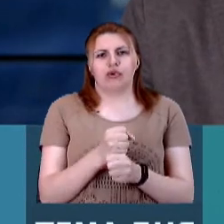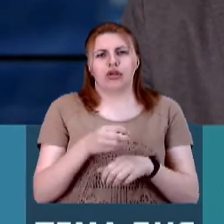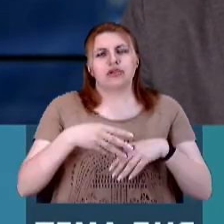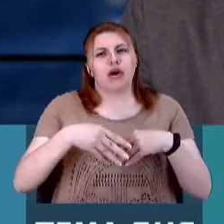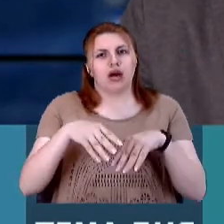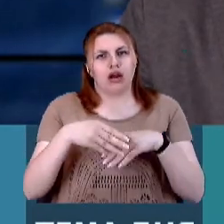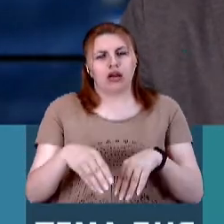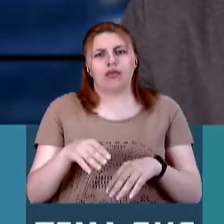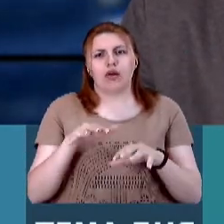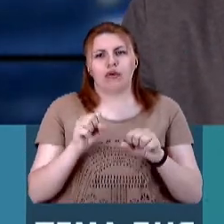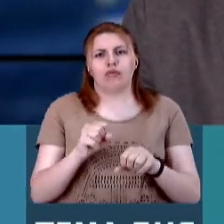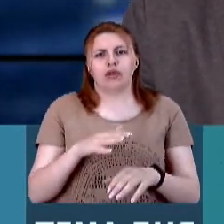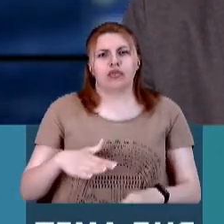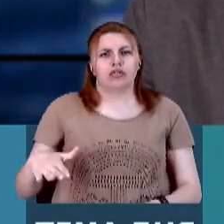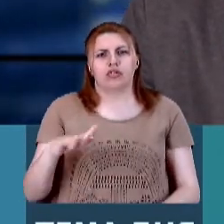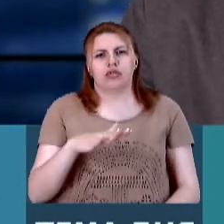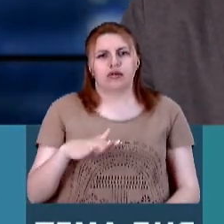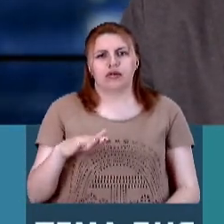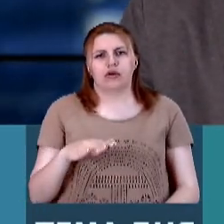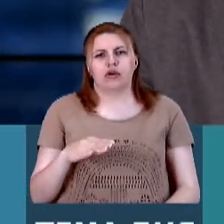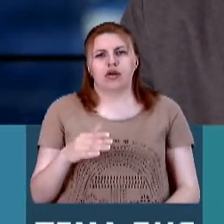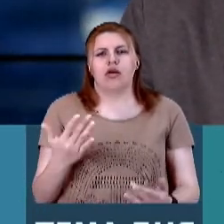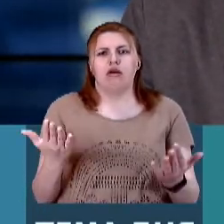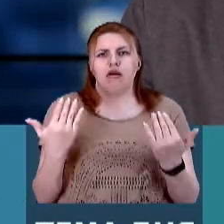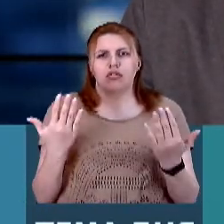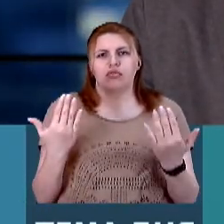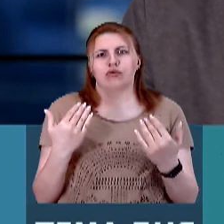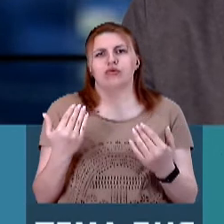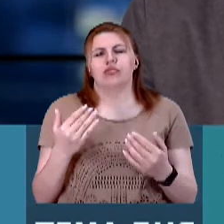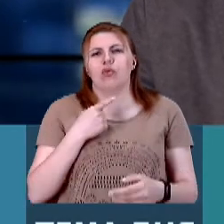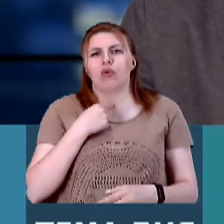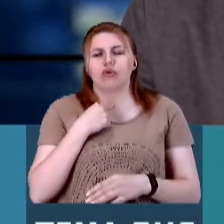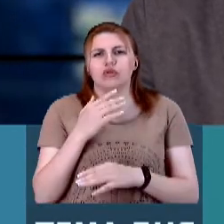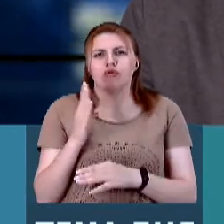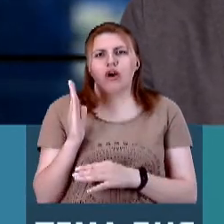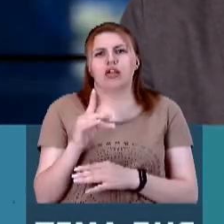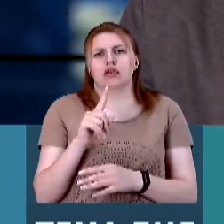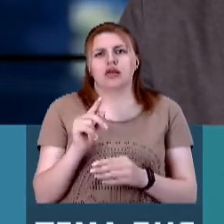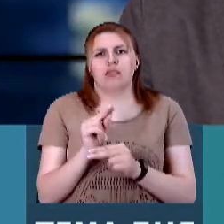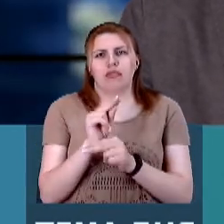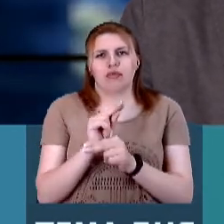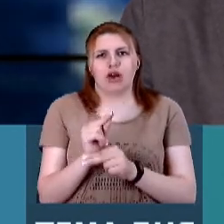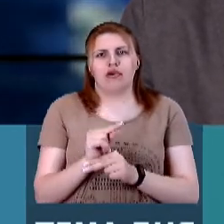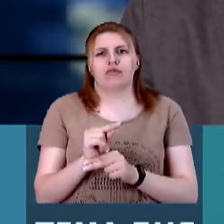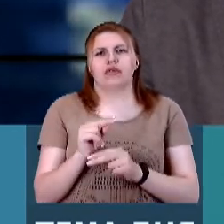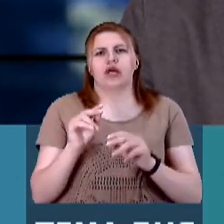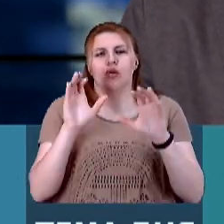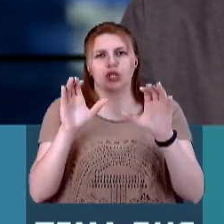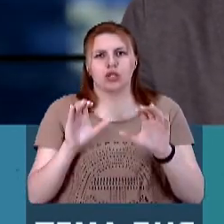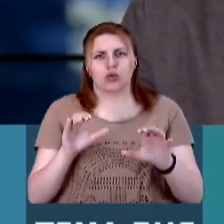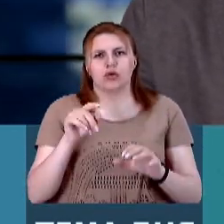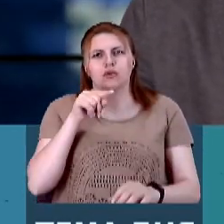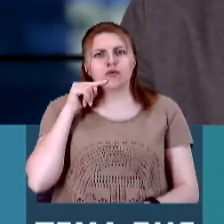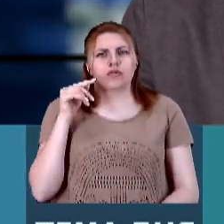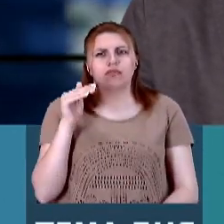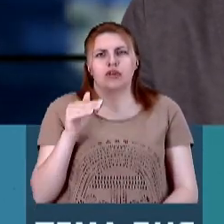на окупованих територіях Донбасу агітують голосувати за поправки у Конституцію Російської Федерації. Навіть планують рейсові